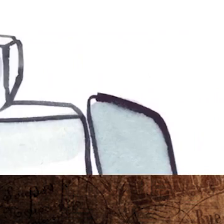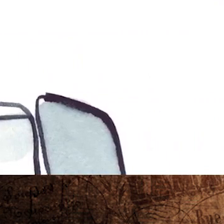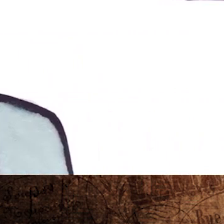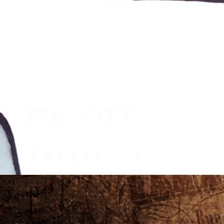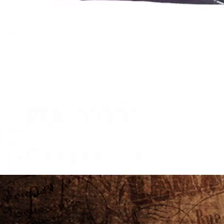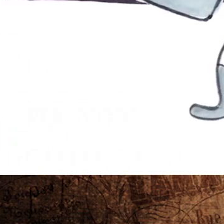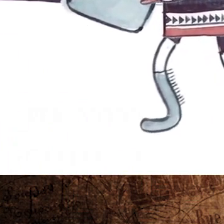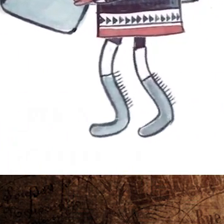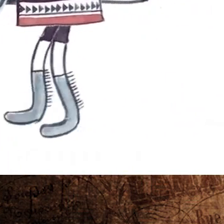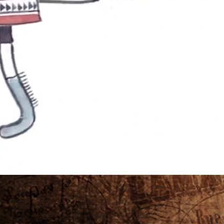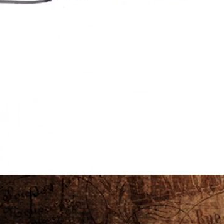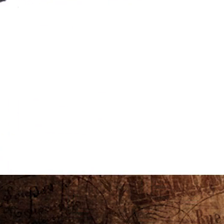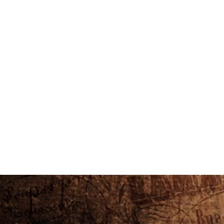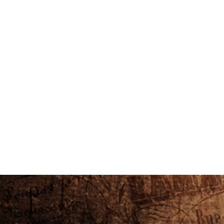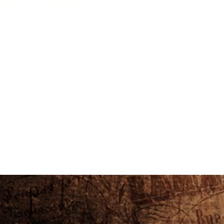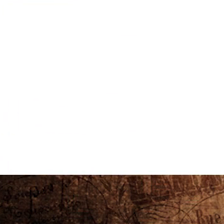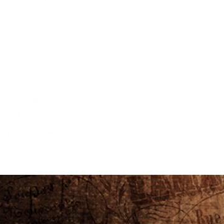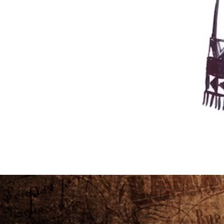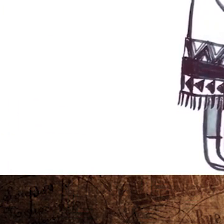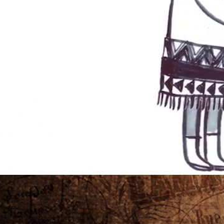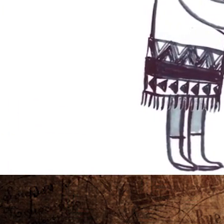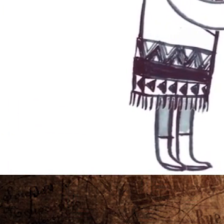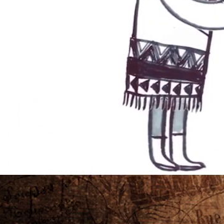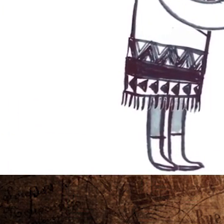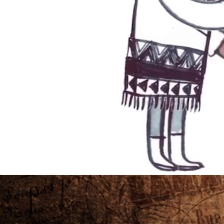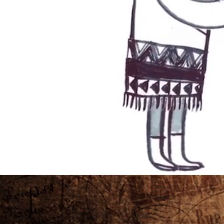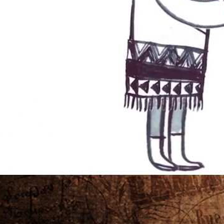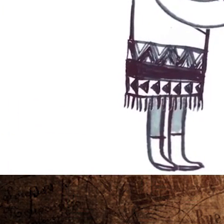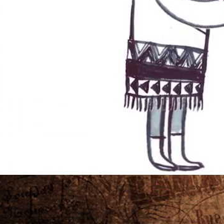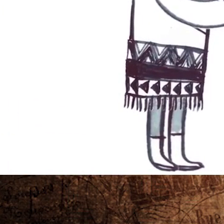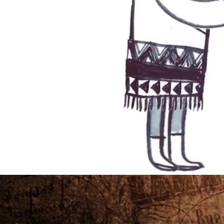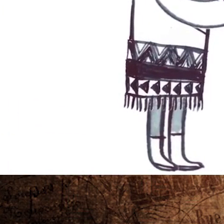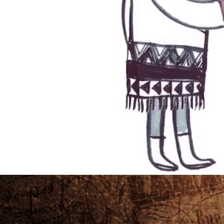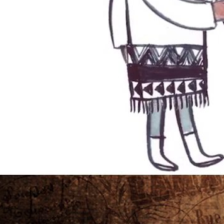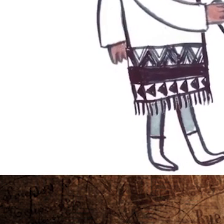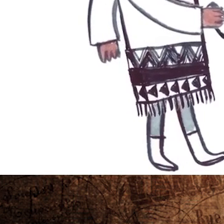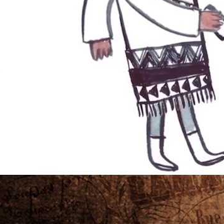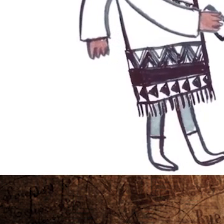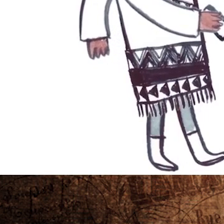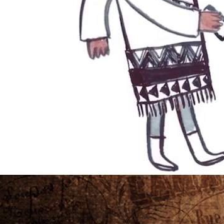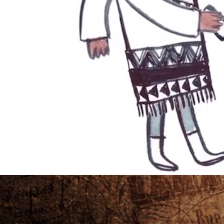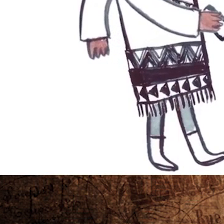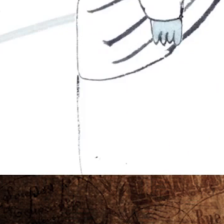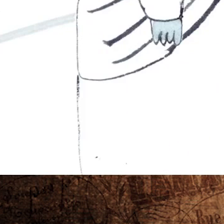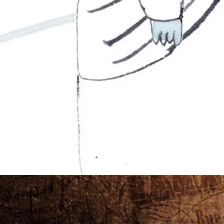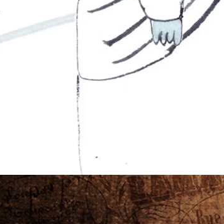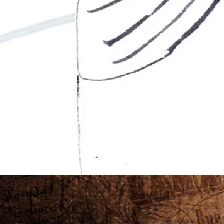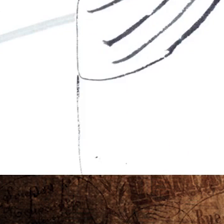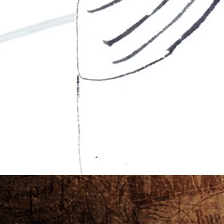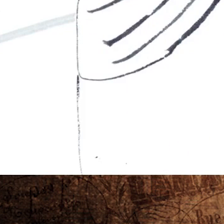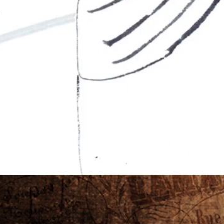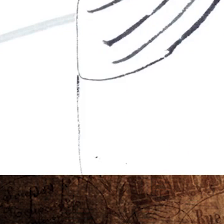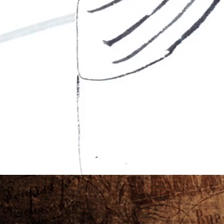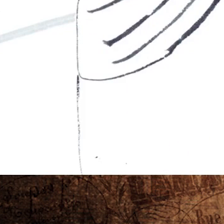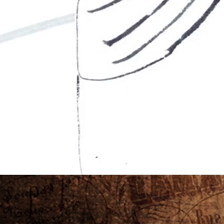великие культуры и цивилизации обходились без письма они строили города орошали поля и создавали империи и все это без букв или